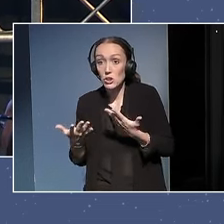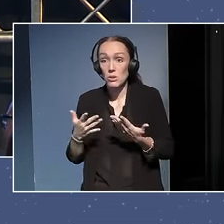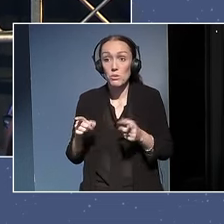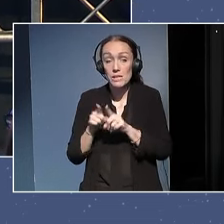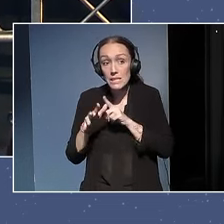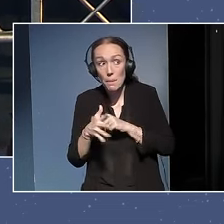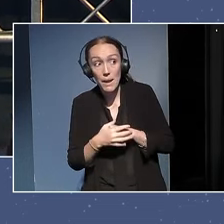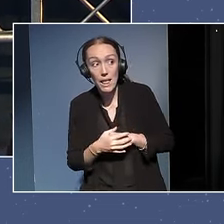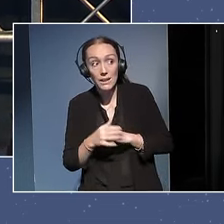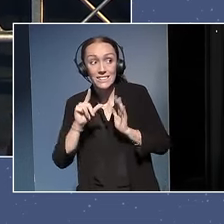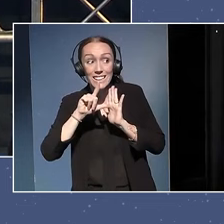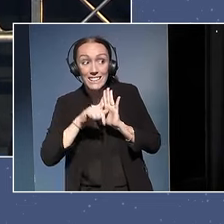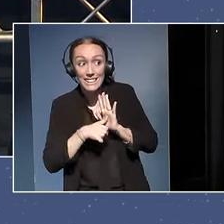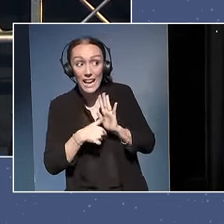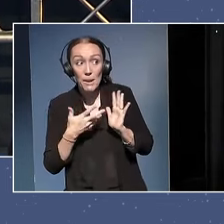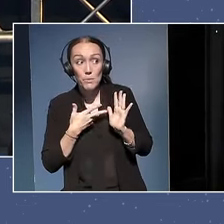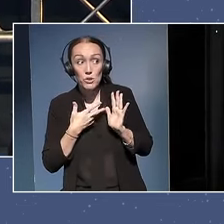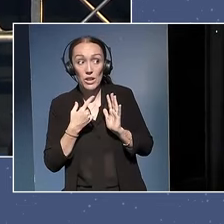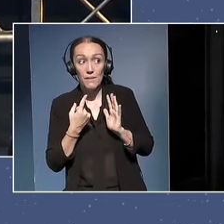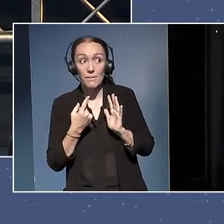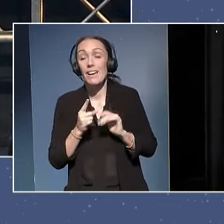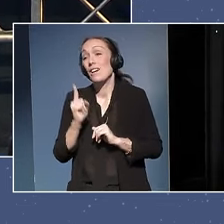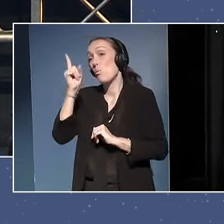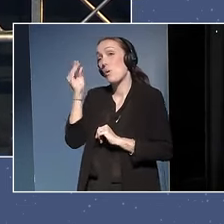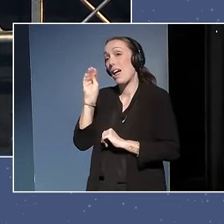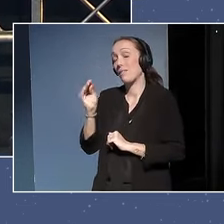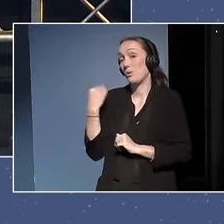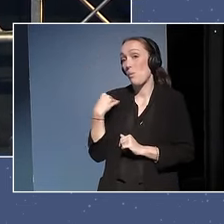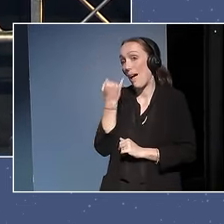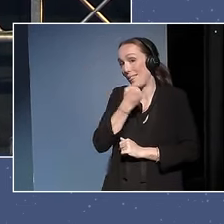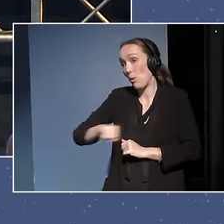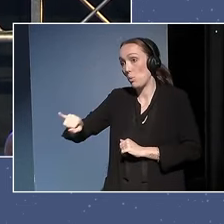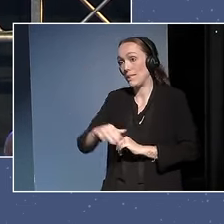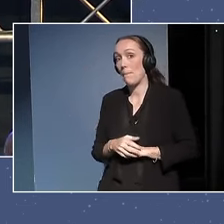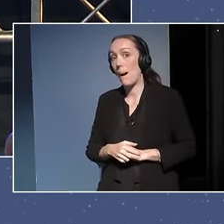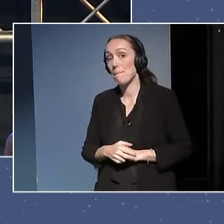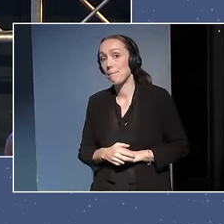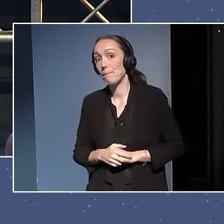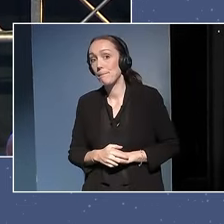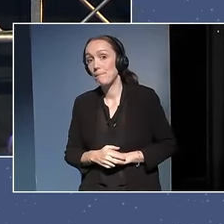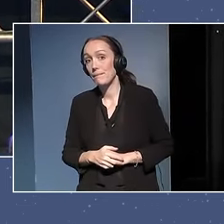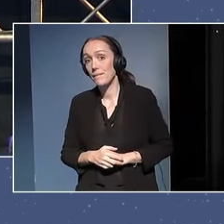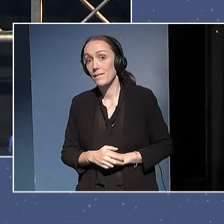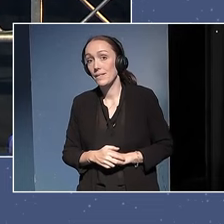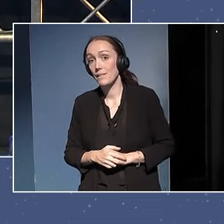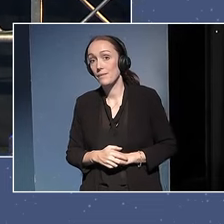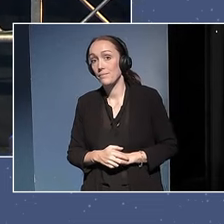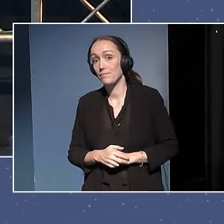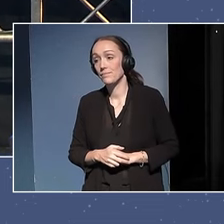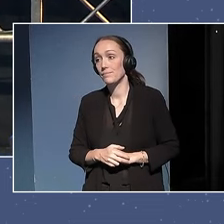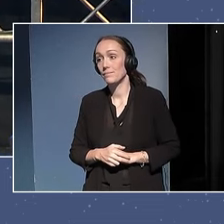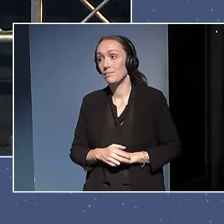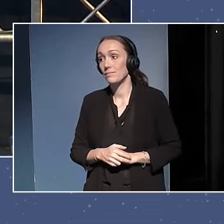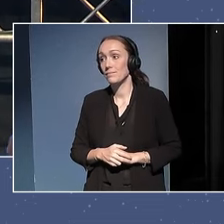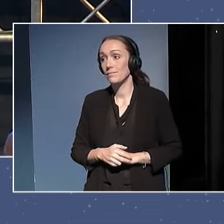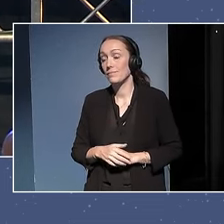due non so se c'è ancora tanto tempo perché qua Una domanda solo una domanda C c'era lui che fa dai veloci due c'è un